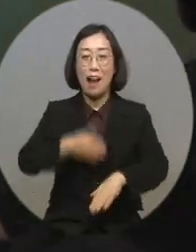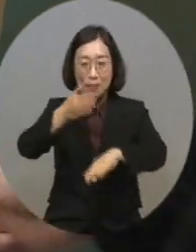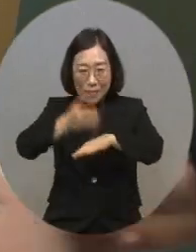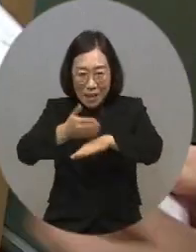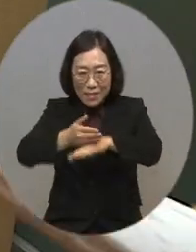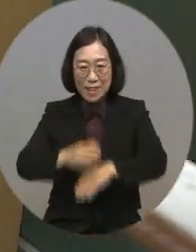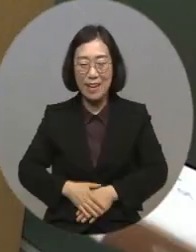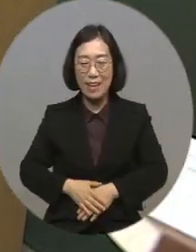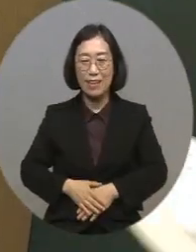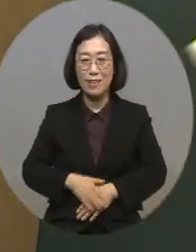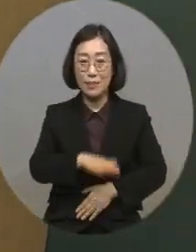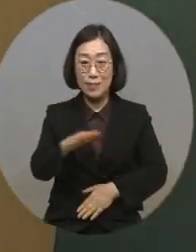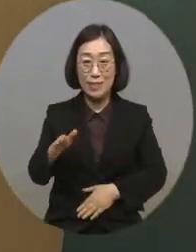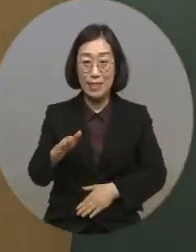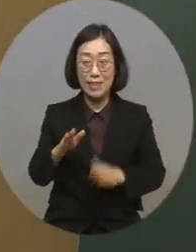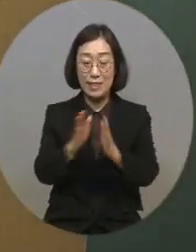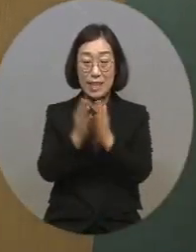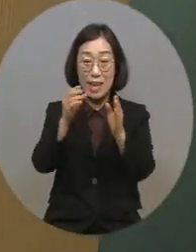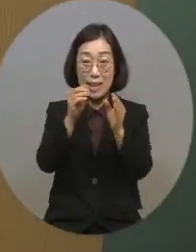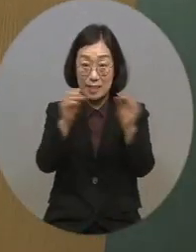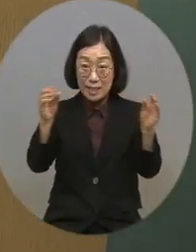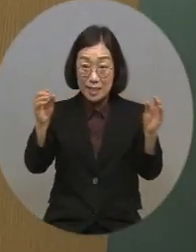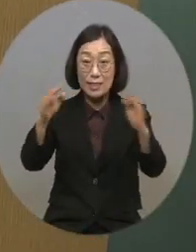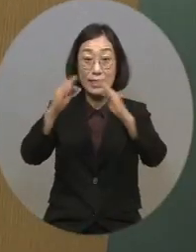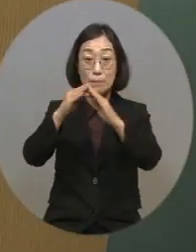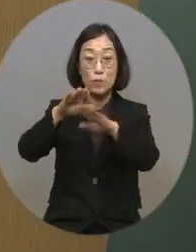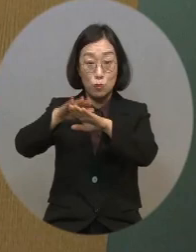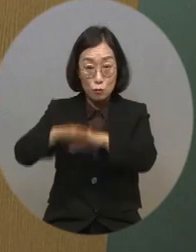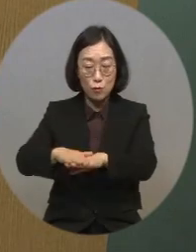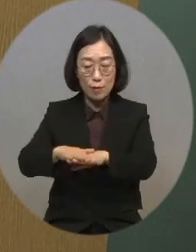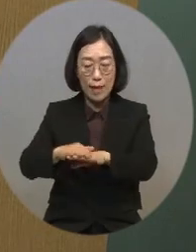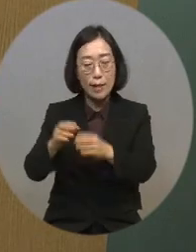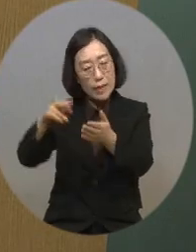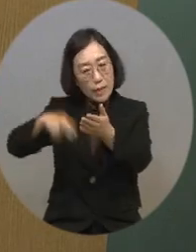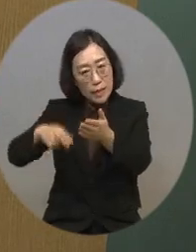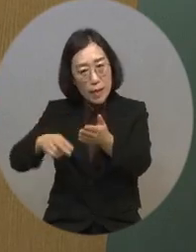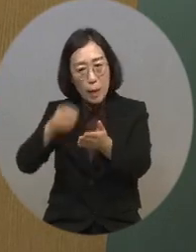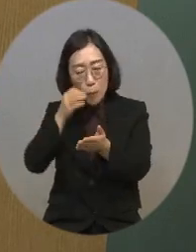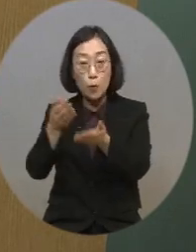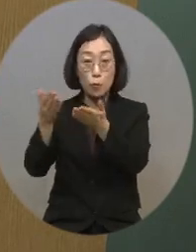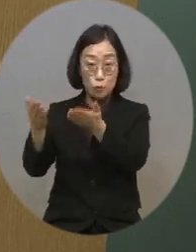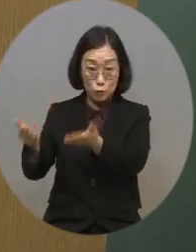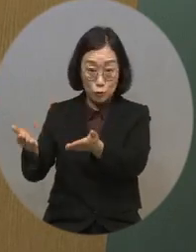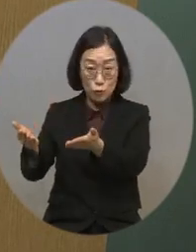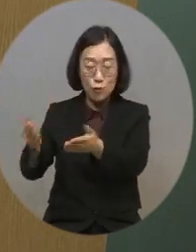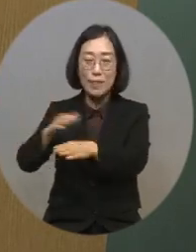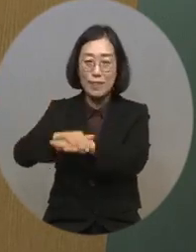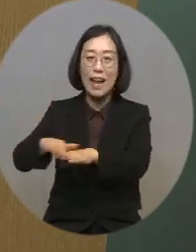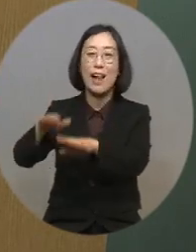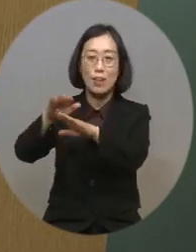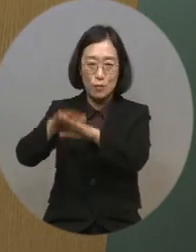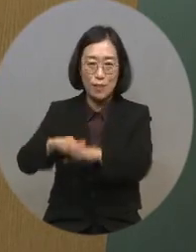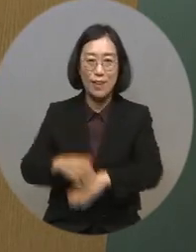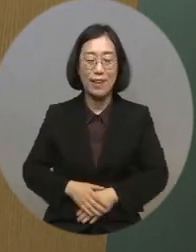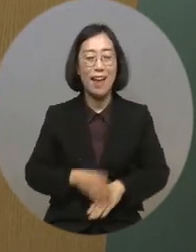감사합니다. 이 책은 저희 도서관에 잘 비치해서 다른 분들 많이 읽으실 수 있게끔 잘